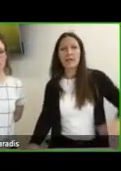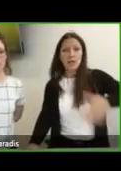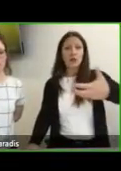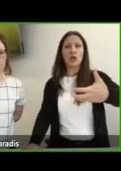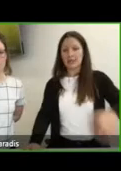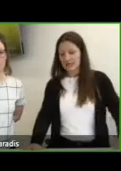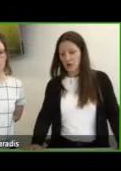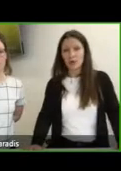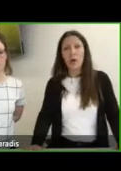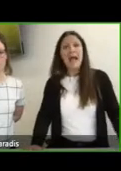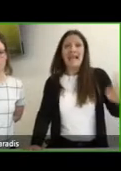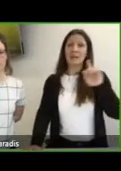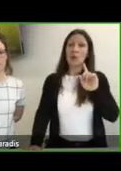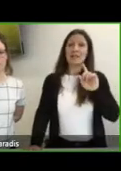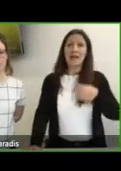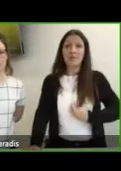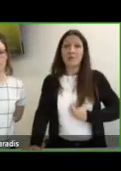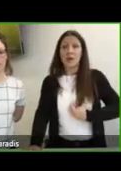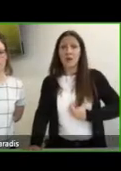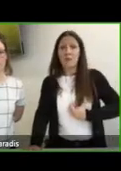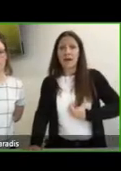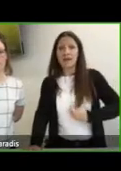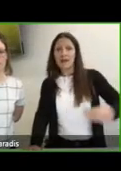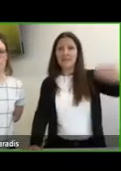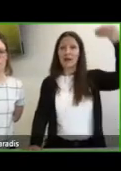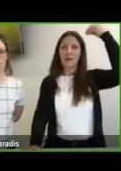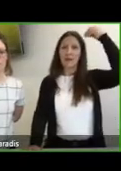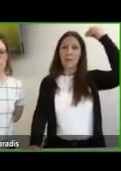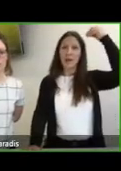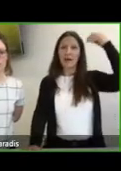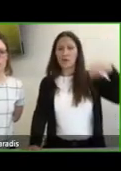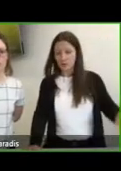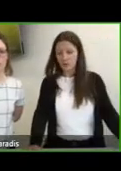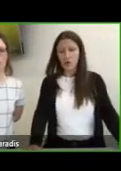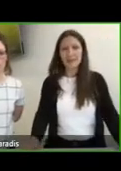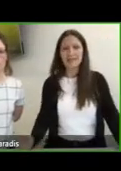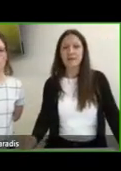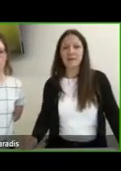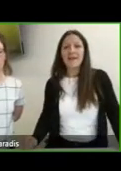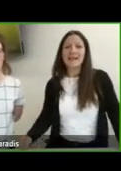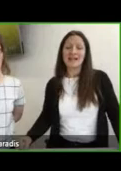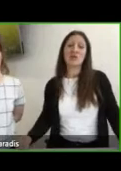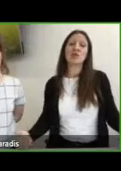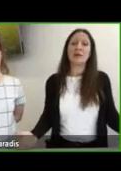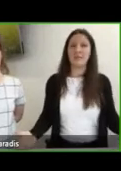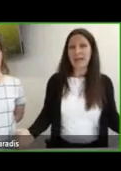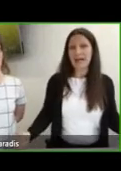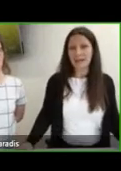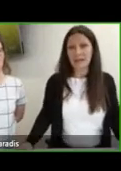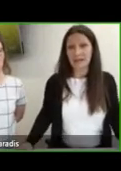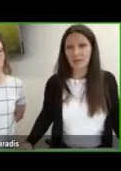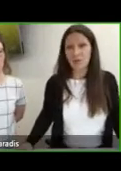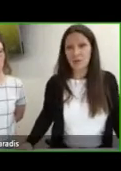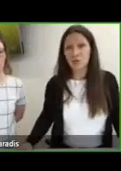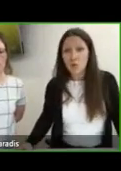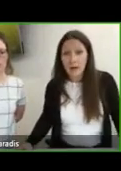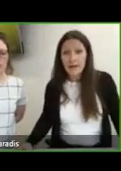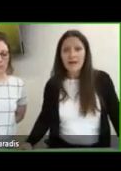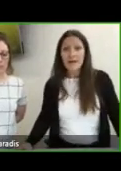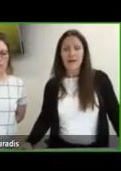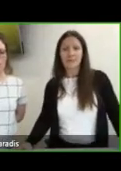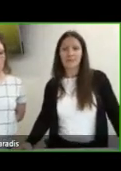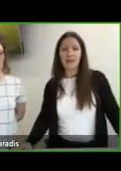nouvelle, il y a les émotions. La deuxième, là, on a parlé des patients, maintenant parlons au niveau cognitif. Ce sont les biais hein, qui vont